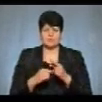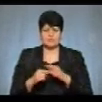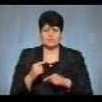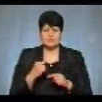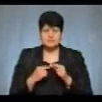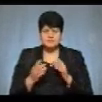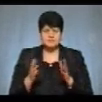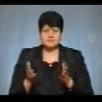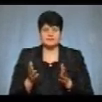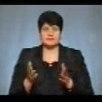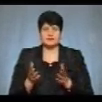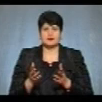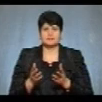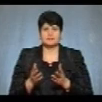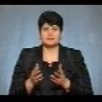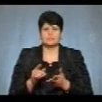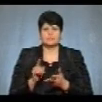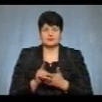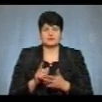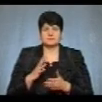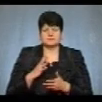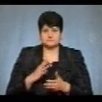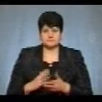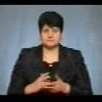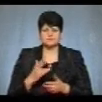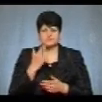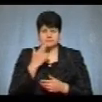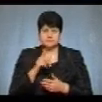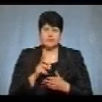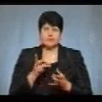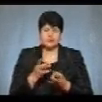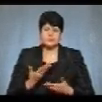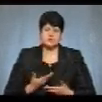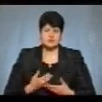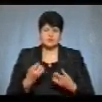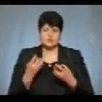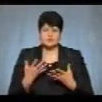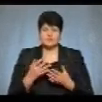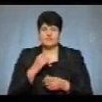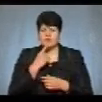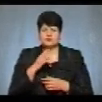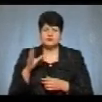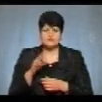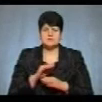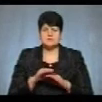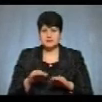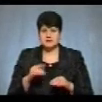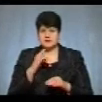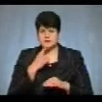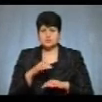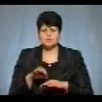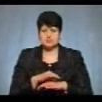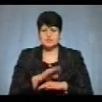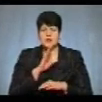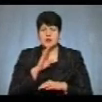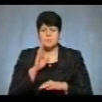ні, легше. Мусимо змиритися, неможливо, сам тим просто мусить жити. Всіх важко, дітям важко жити, дружинам, а мамам